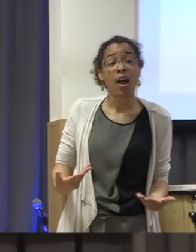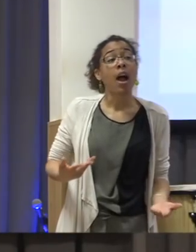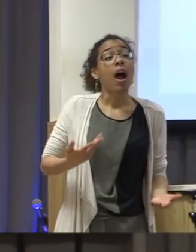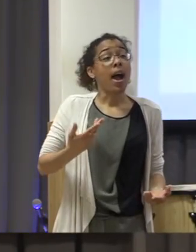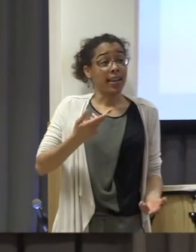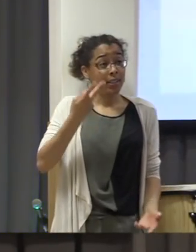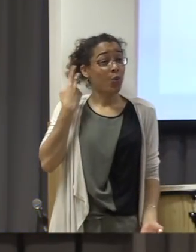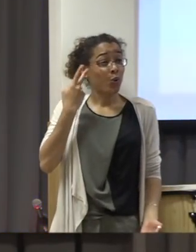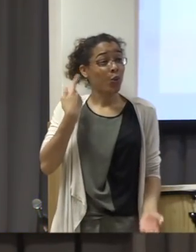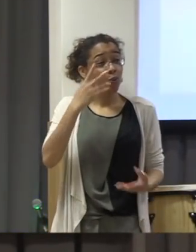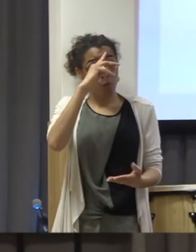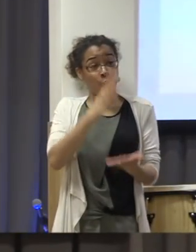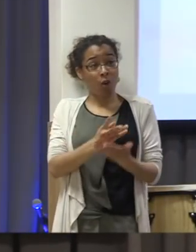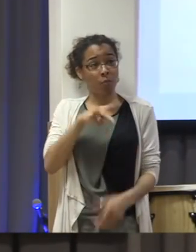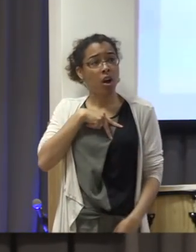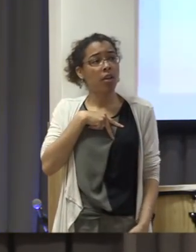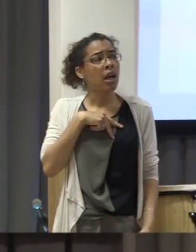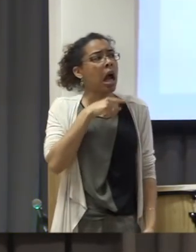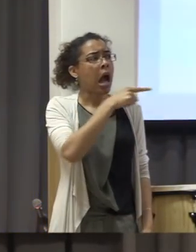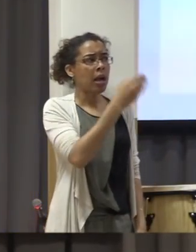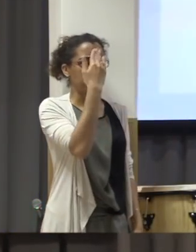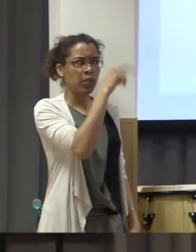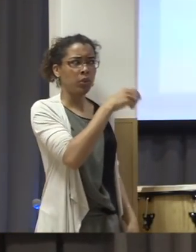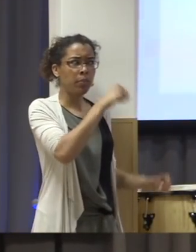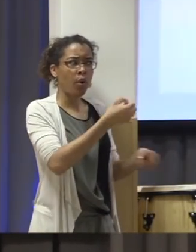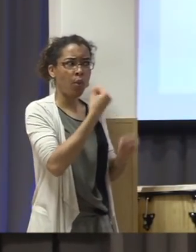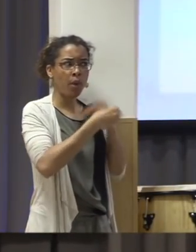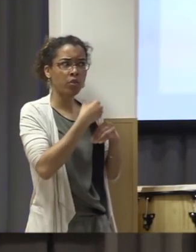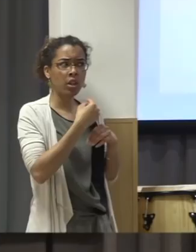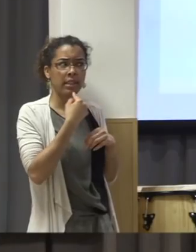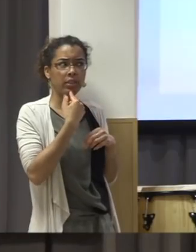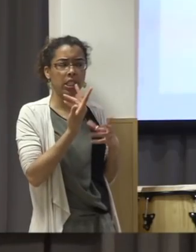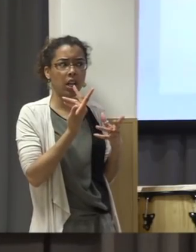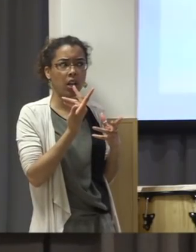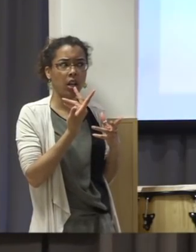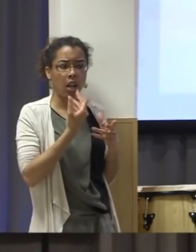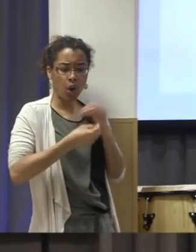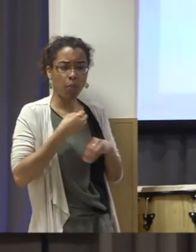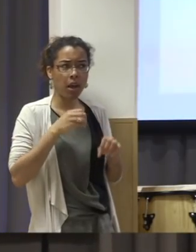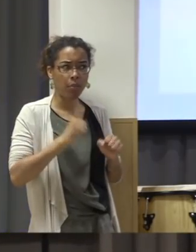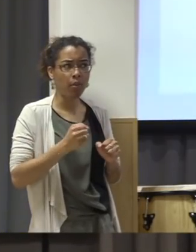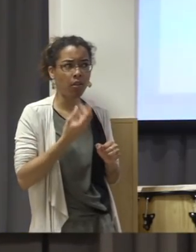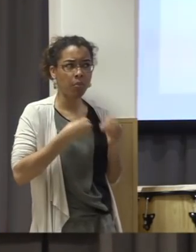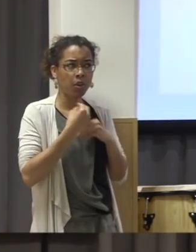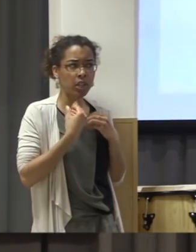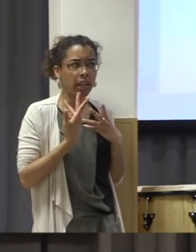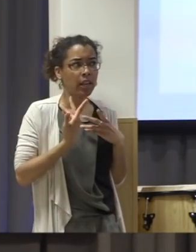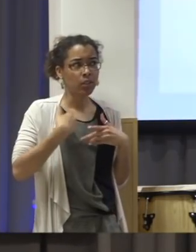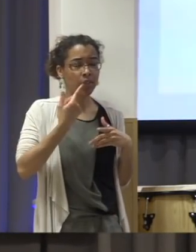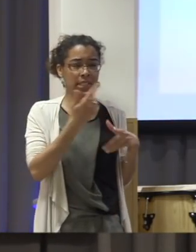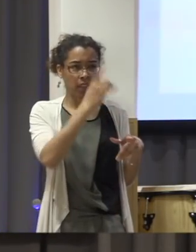ma foi, ils ont dit, s'il lui mange, c'est que ce repas est vraiment sanctifié.